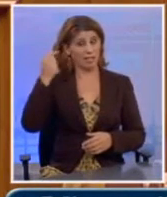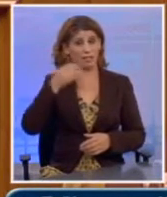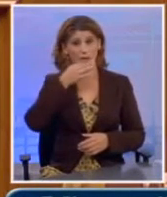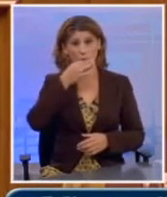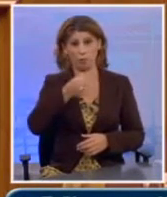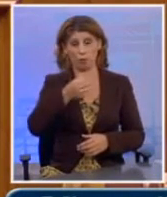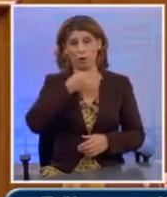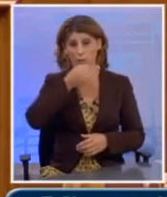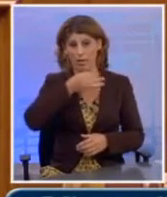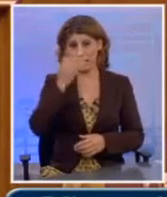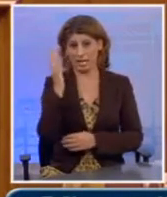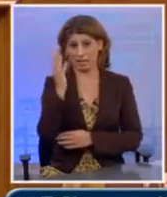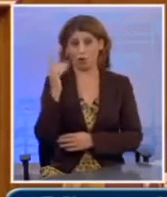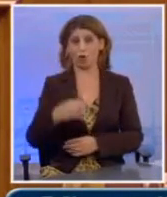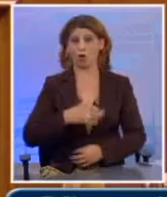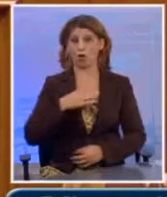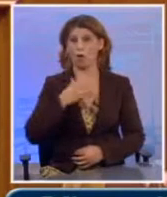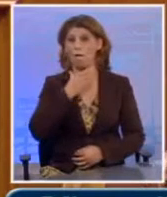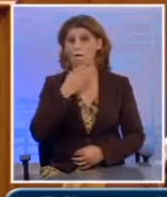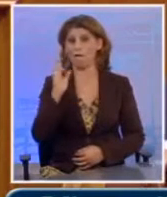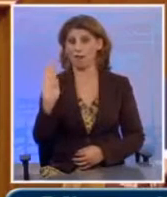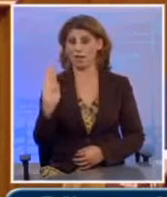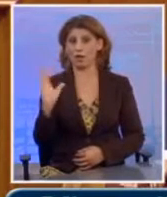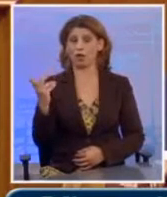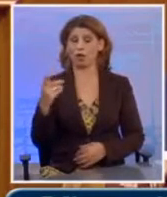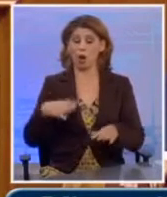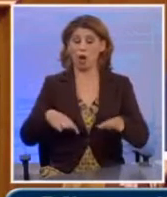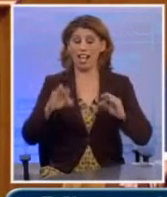ο κύριος Βενιζέλος για δήλωσή του, ότι